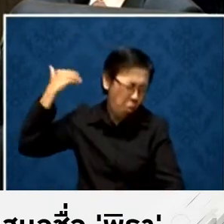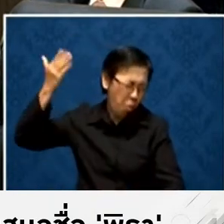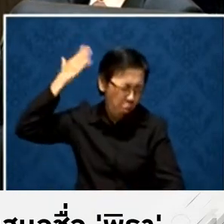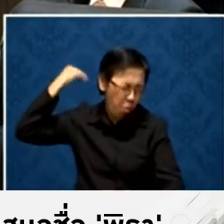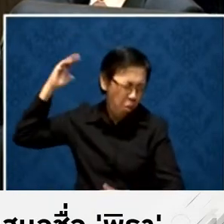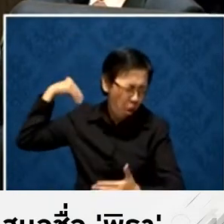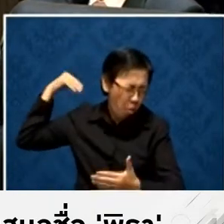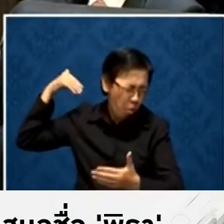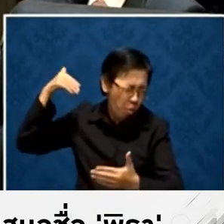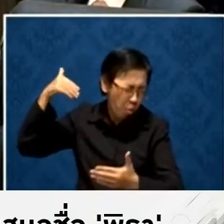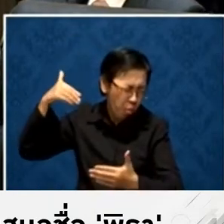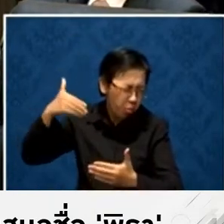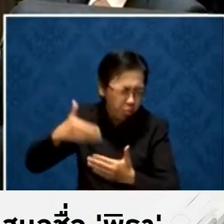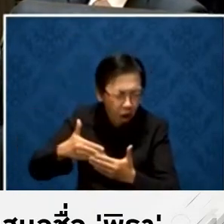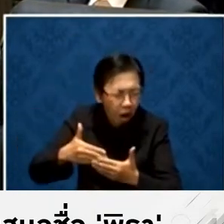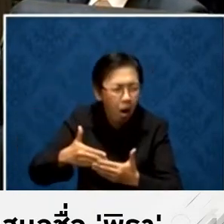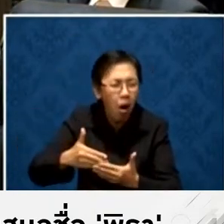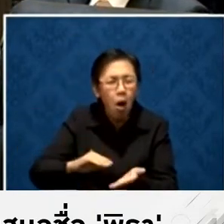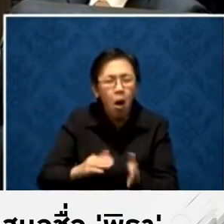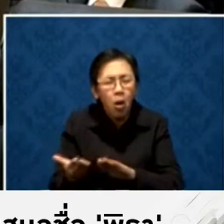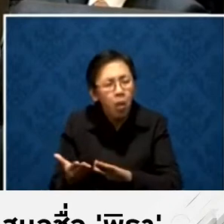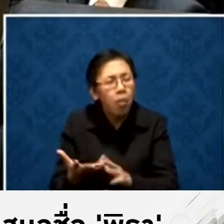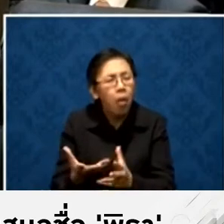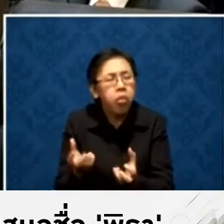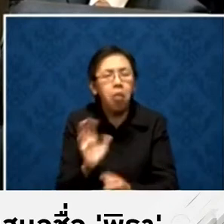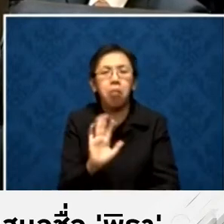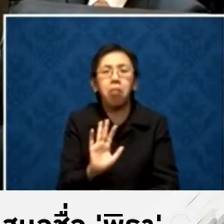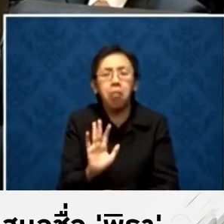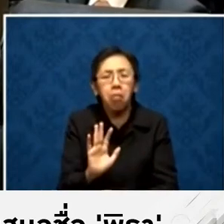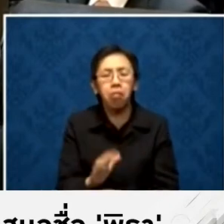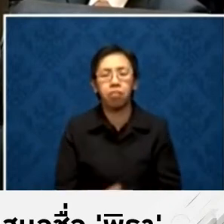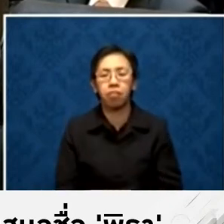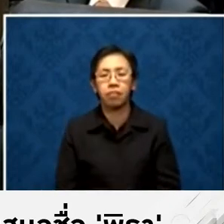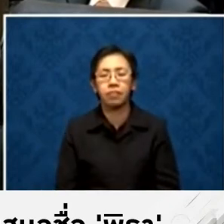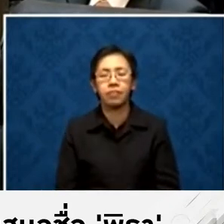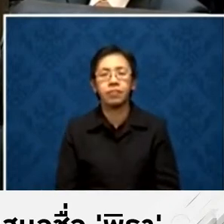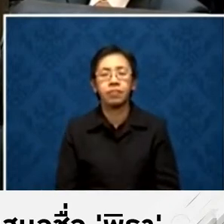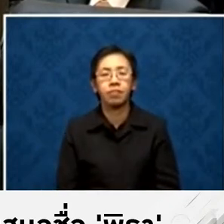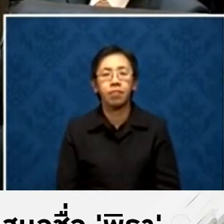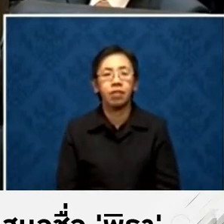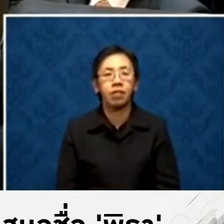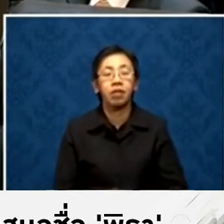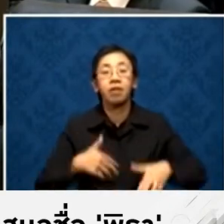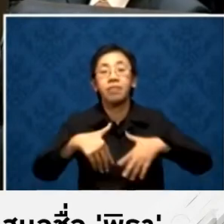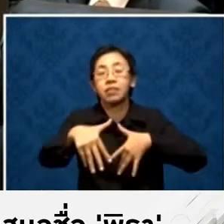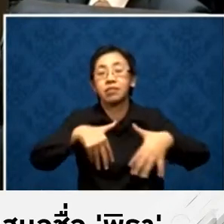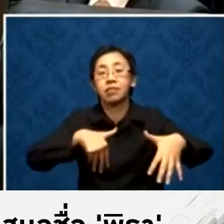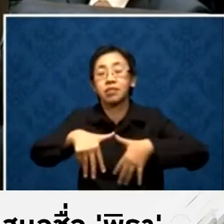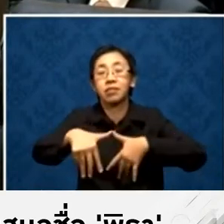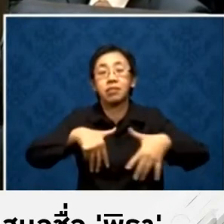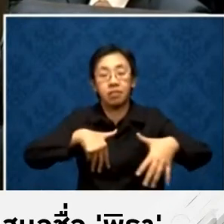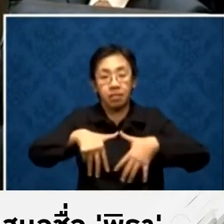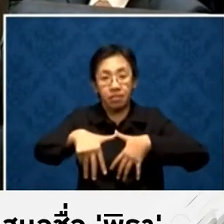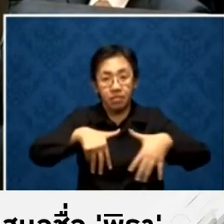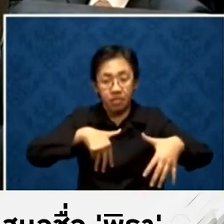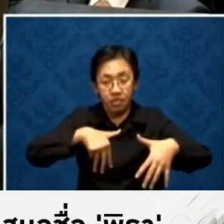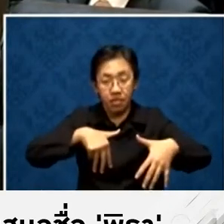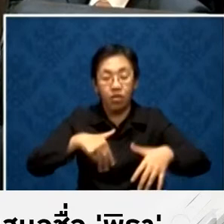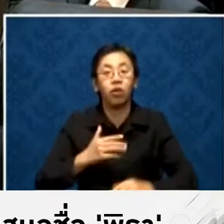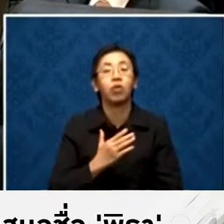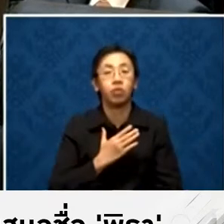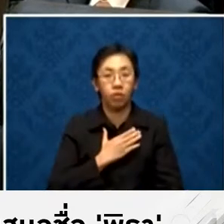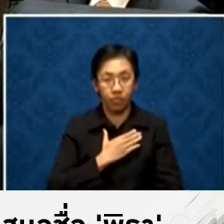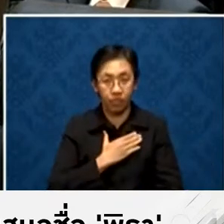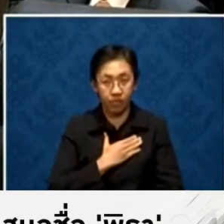ำแบบนี้อยู ่ครับ ก็แถมอีกนิดนึงประพันธ์คุณมีนะเขาขู่ไงที่เขาไปขู่เนี่ยไอ้พวกสส